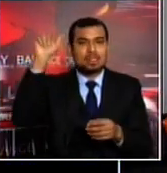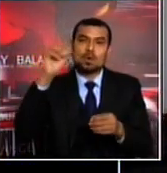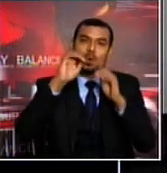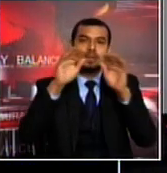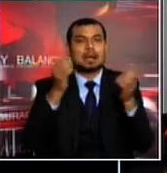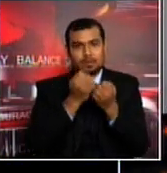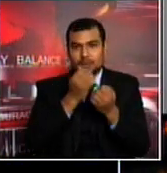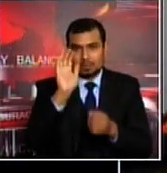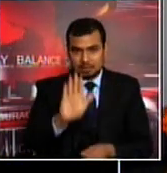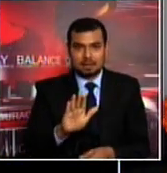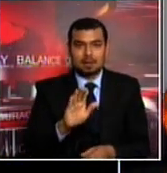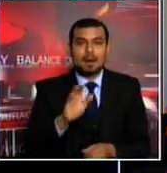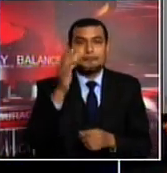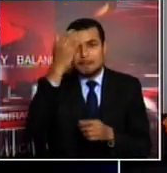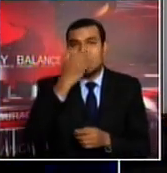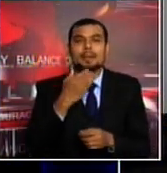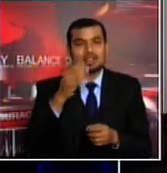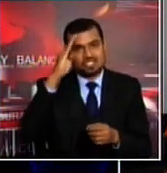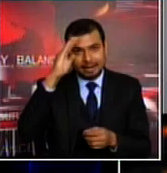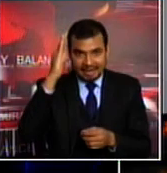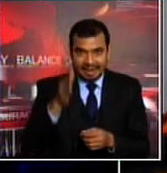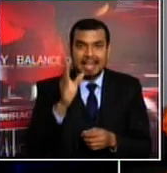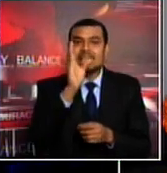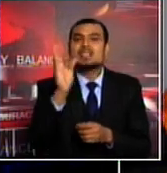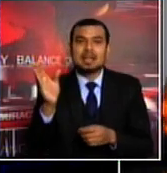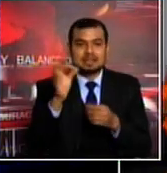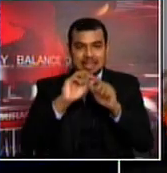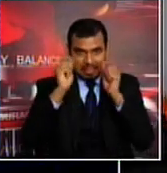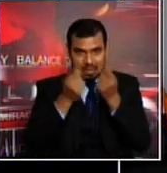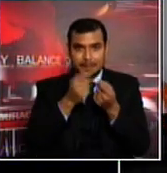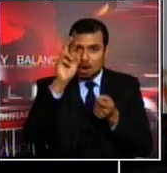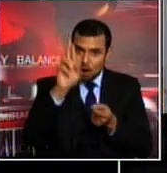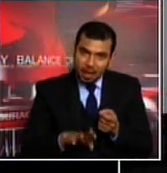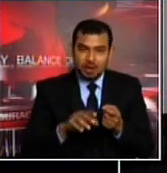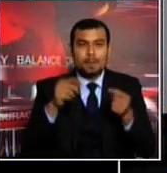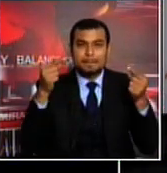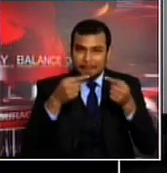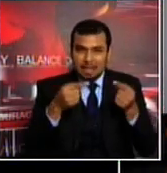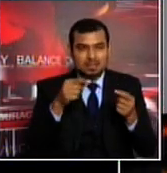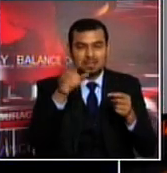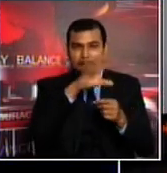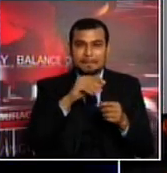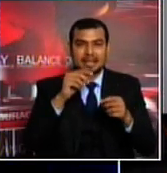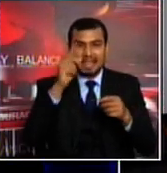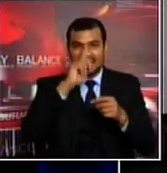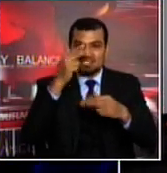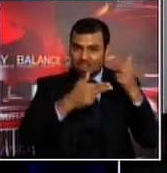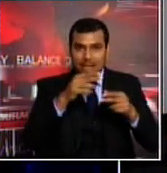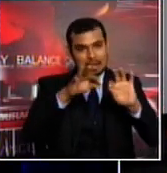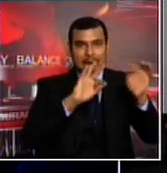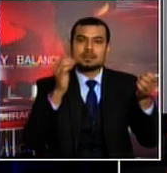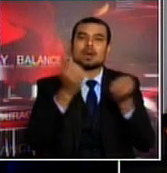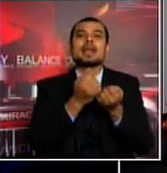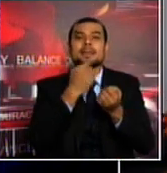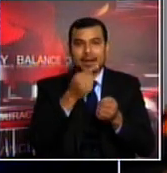घोषणा गरेका छन्। मङ्गलबार सरकारले यातायात क्षेत्रमा रहेको सिन्डिकेट खारेज गर्ने निर्णय गर्दै